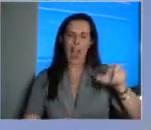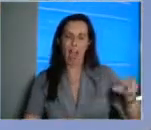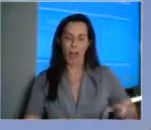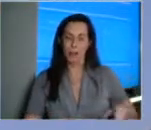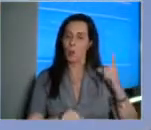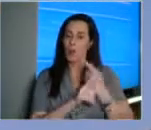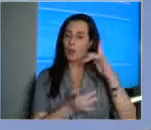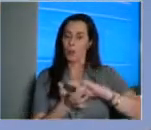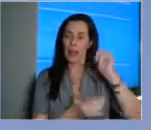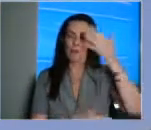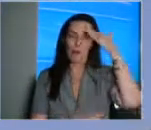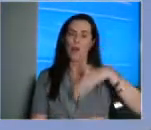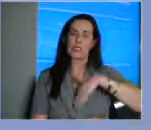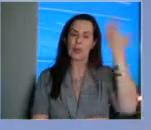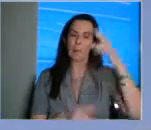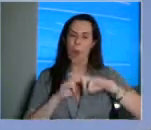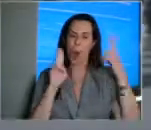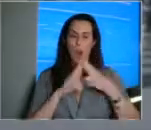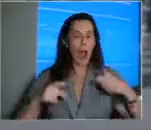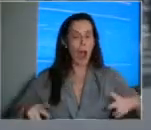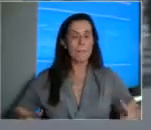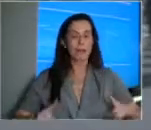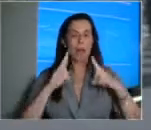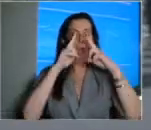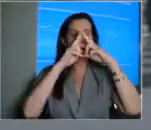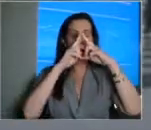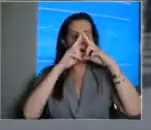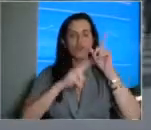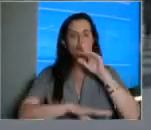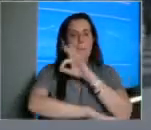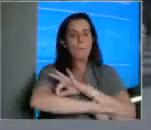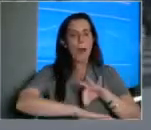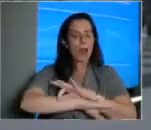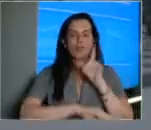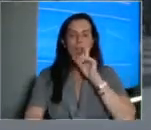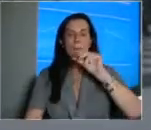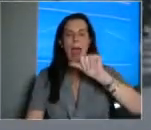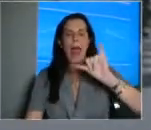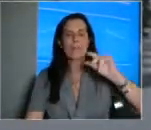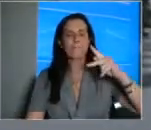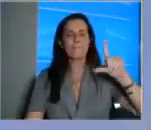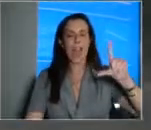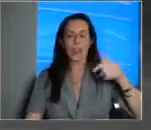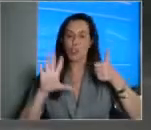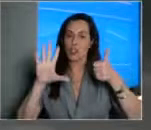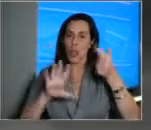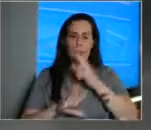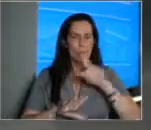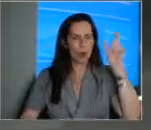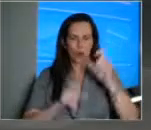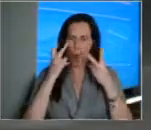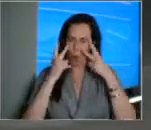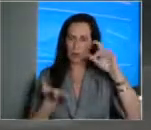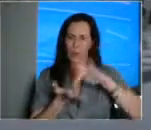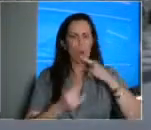אחד האתרים המפורסמים ביותר בעולם. המגדל נקרא על שם המהנדס גוסטב אייפל שבנה אותו. כ-6 מיליון מבקרים פוקדים את האתר